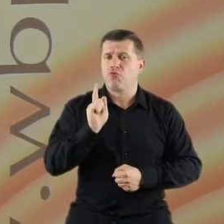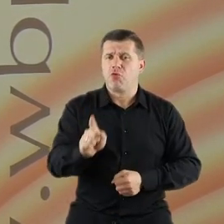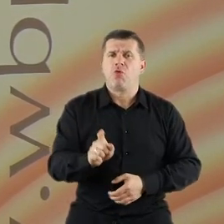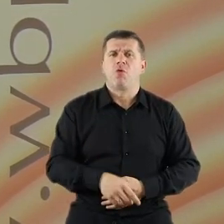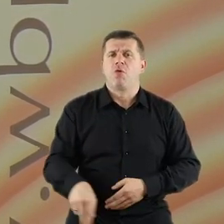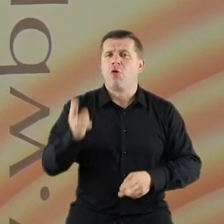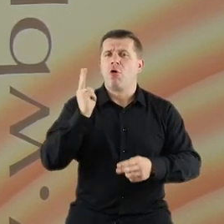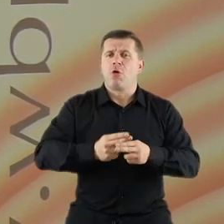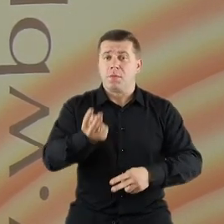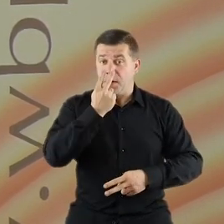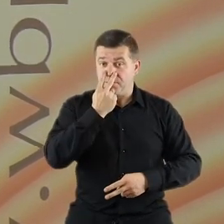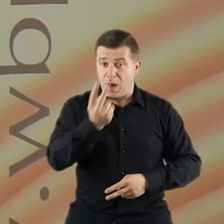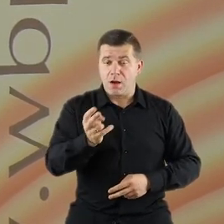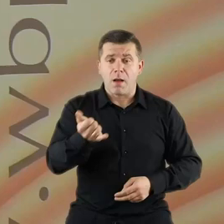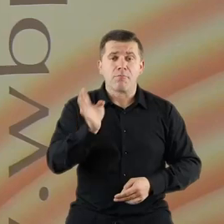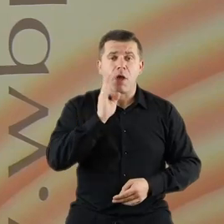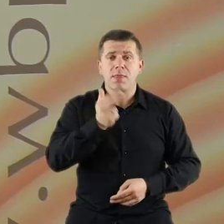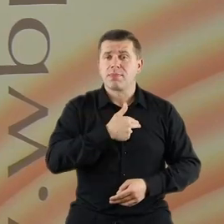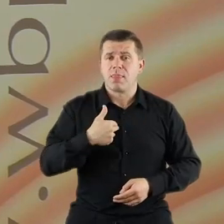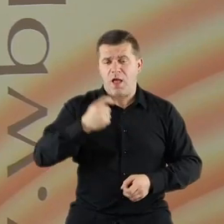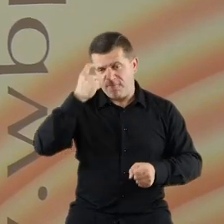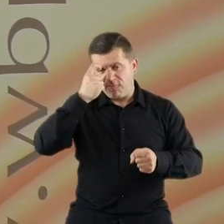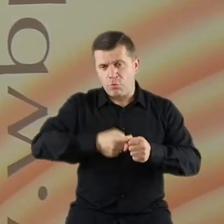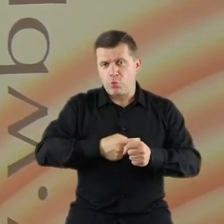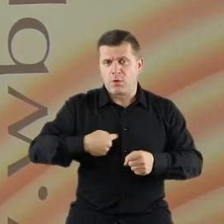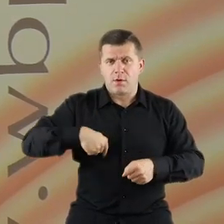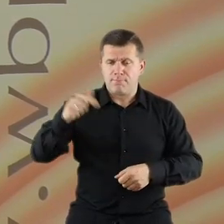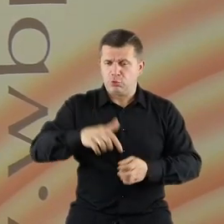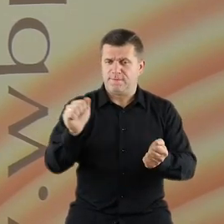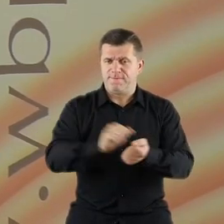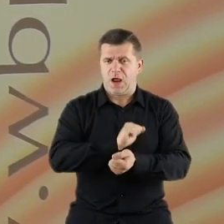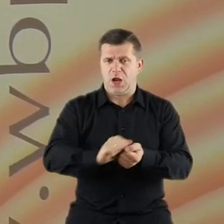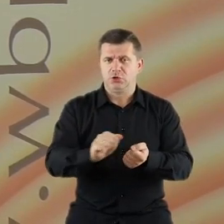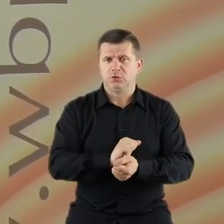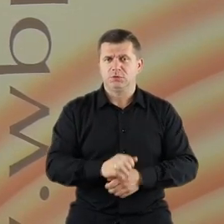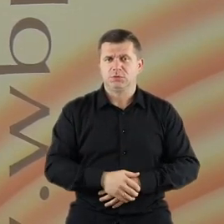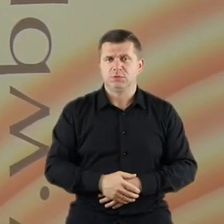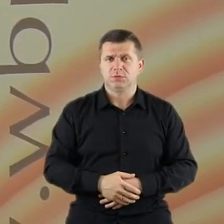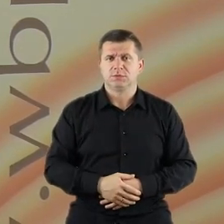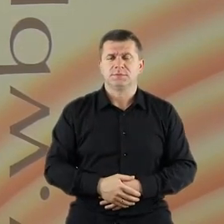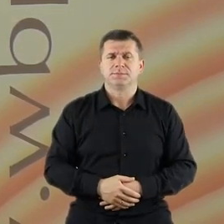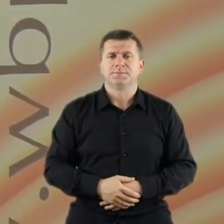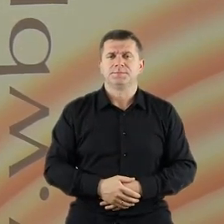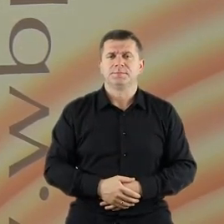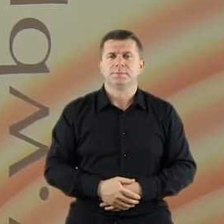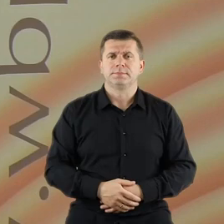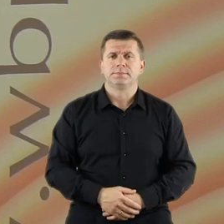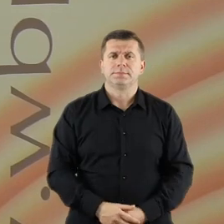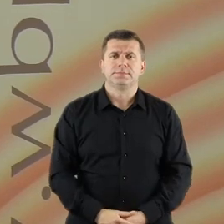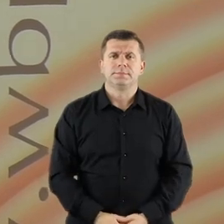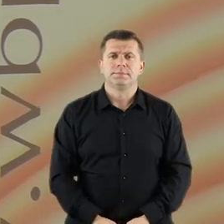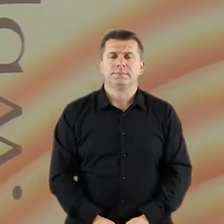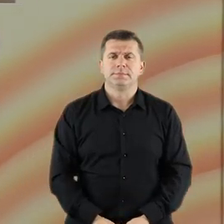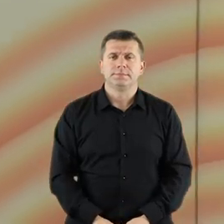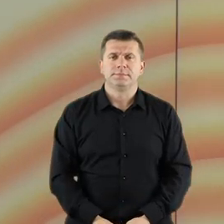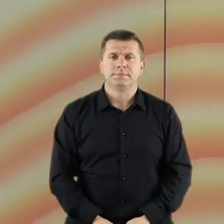to że na chorobę Patrzymy jak na naszego wroga w którym musimy walczyć wroga najeść C